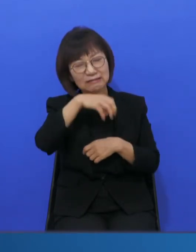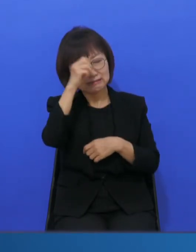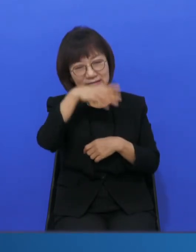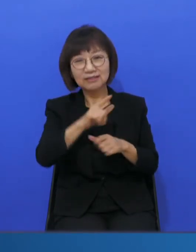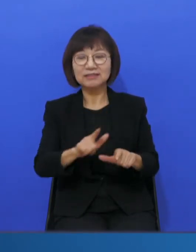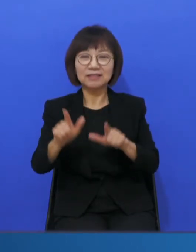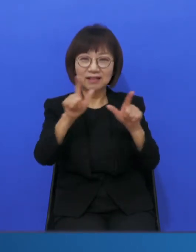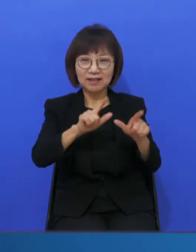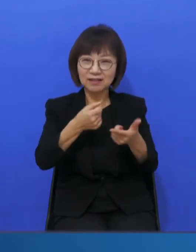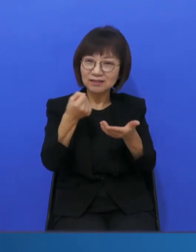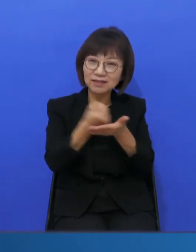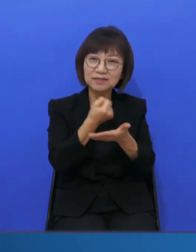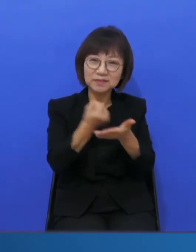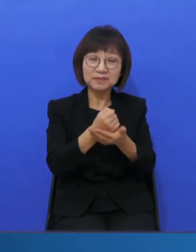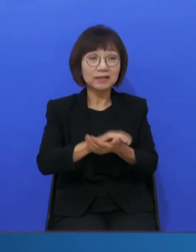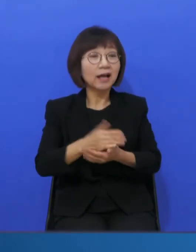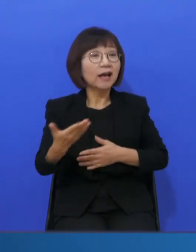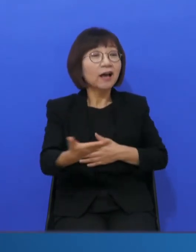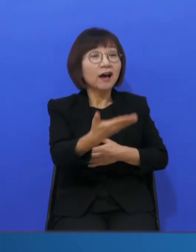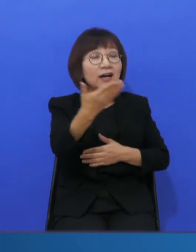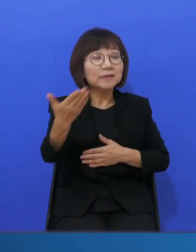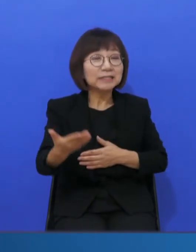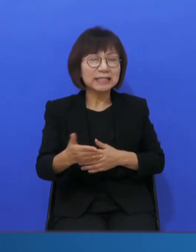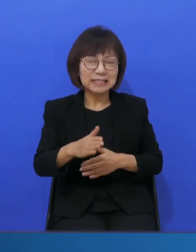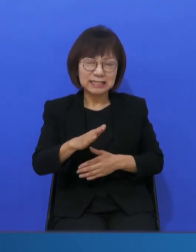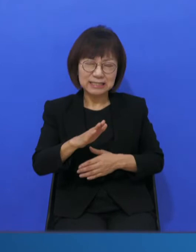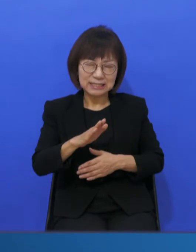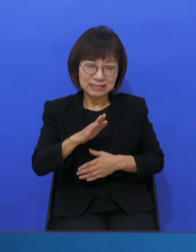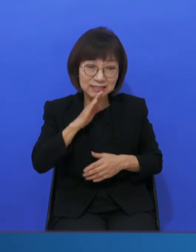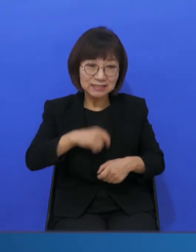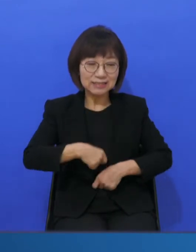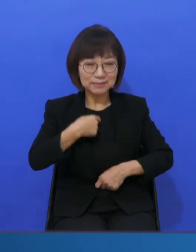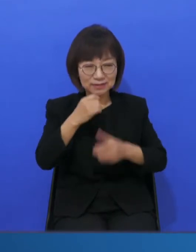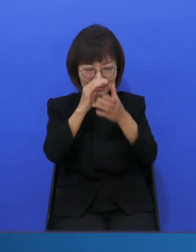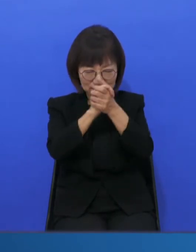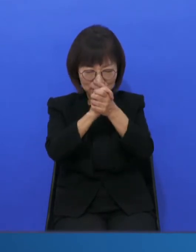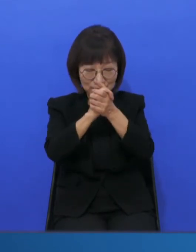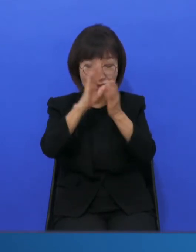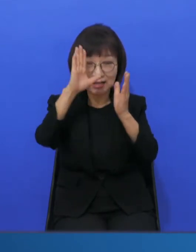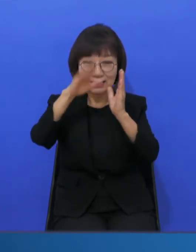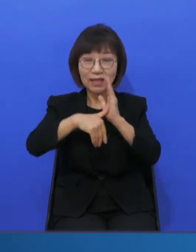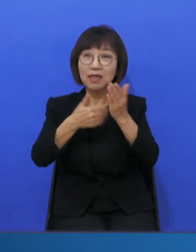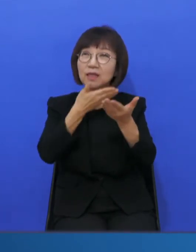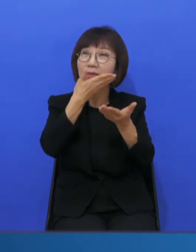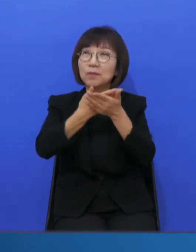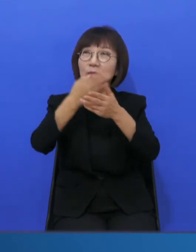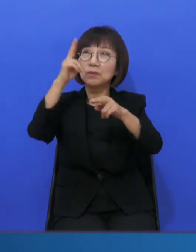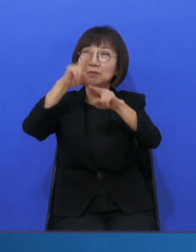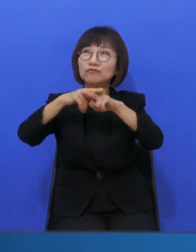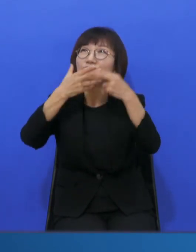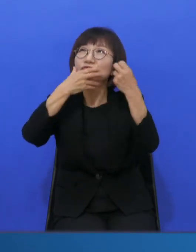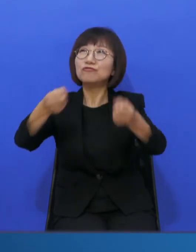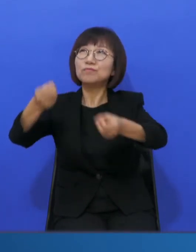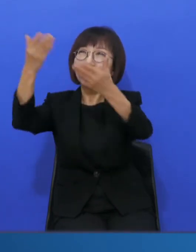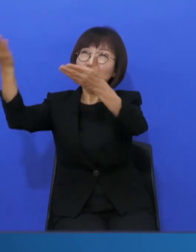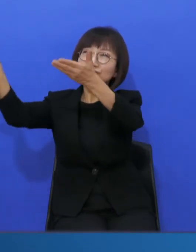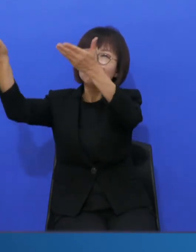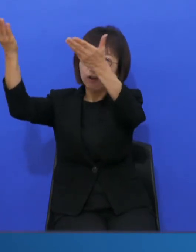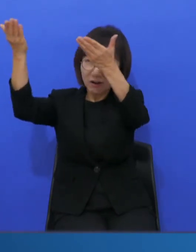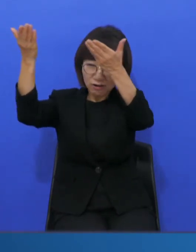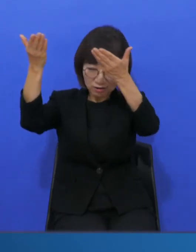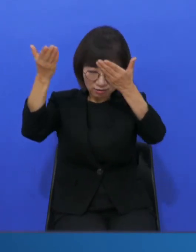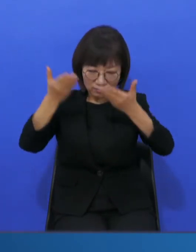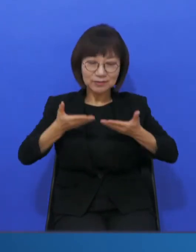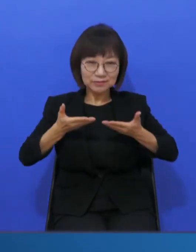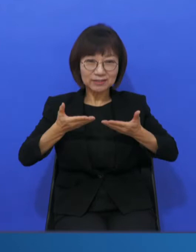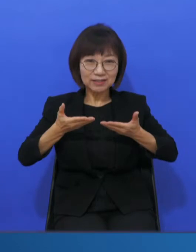to believe. 여러분이 이 시간에 진짜 기도하는데 하나님은 보좌의 축복을 내리신다 If you 이거예요. truly pray at this time, then God, He will send His powers of the